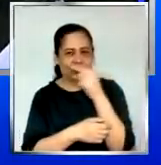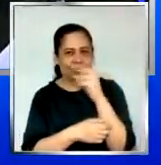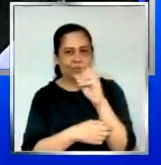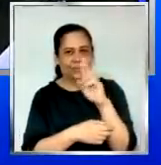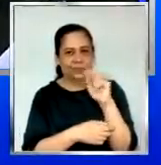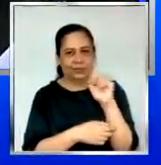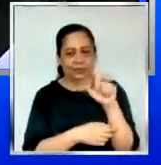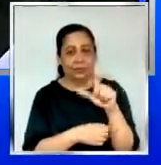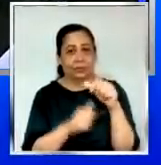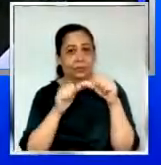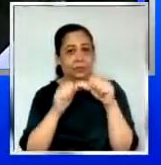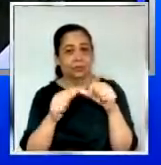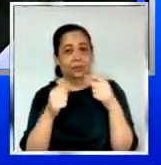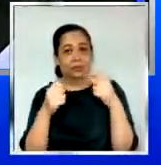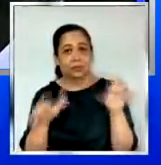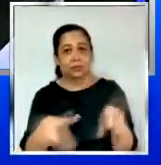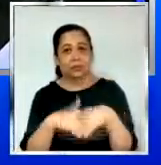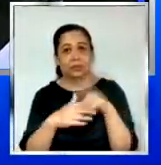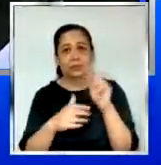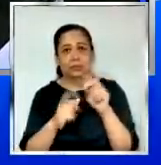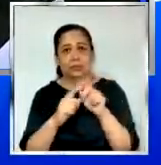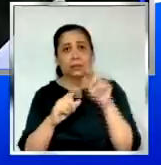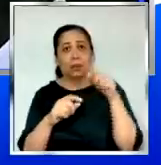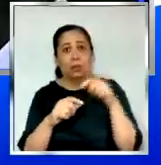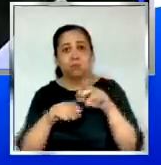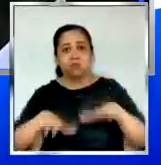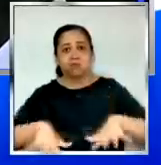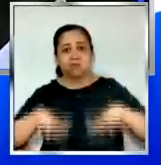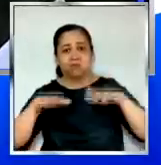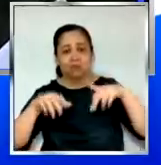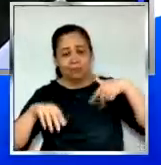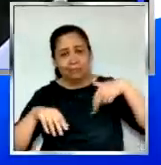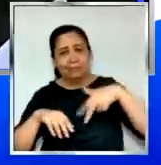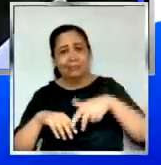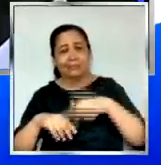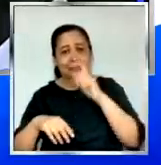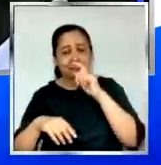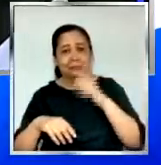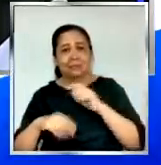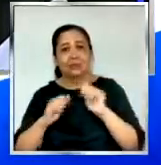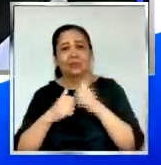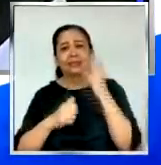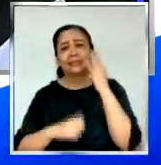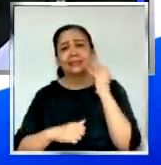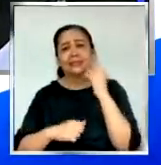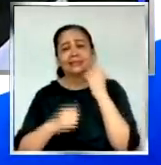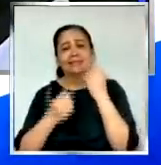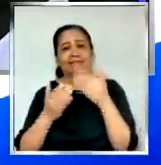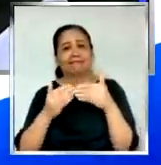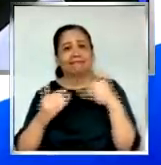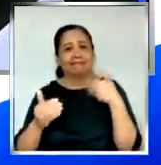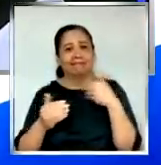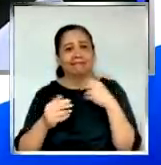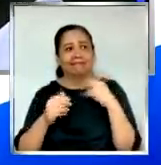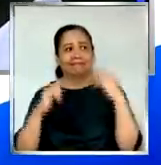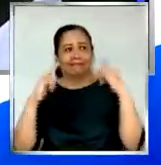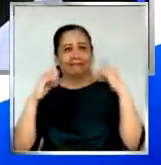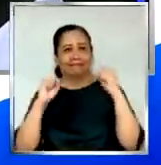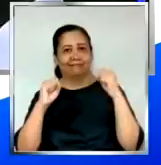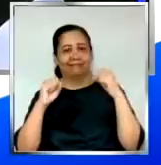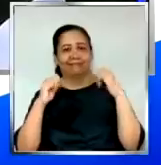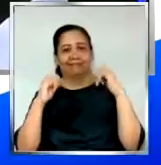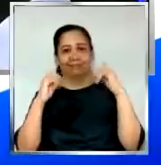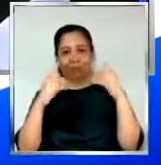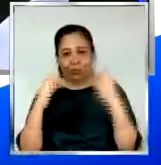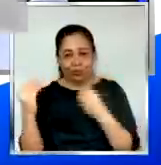ang kasal, kinailangan nilang lumusong sa baha. Ang kanilang pinagdaanan bago mag ay do sa simbahan, tinutukan ni